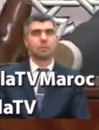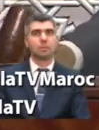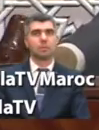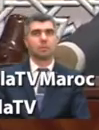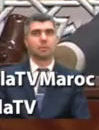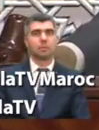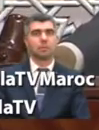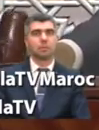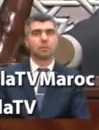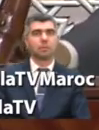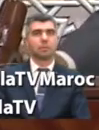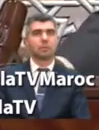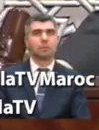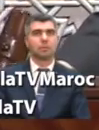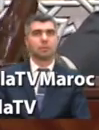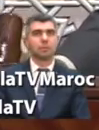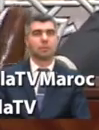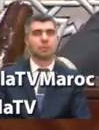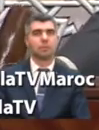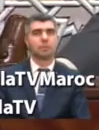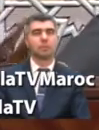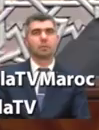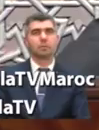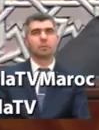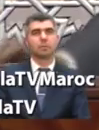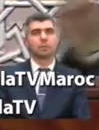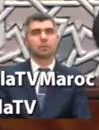السادة النواب رجاء عن السادة النواب